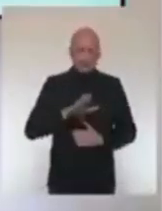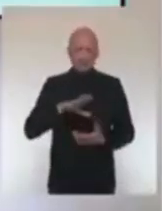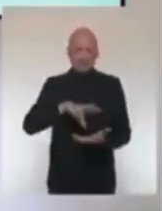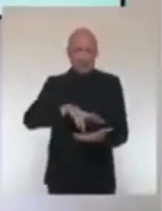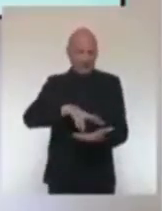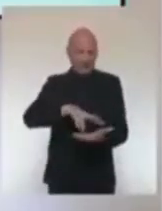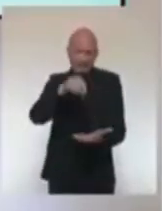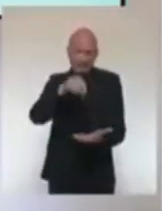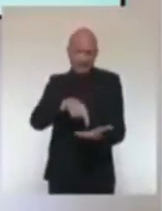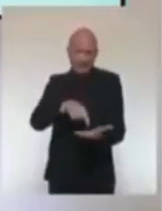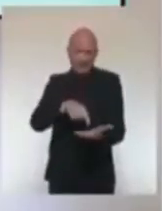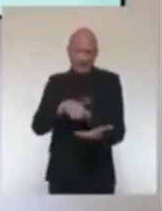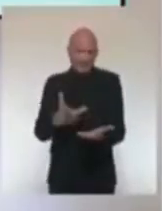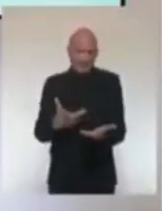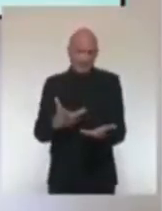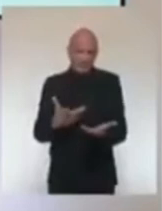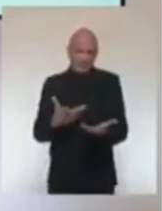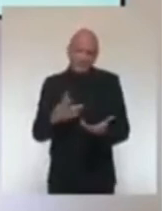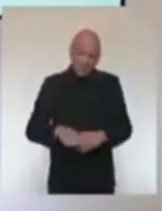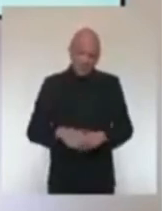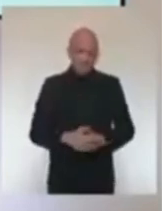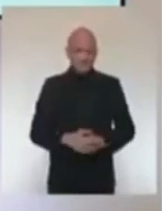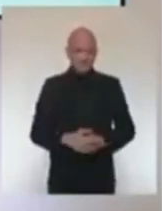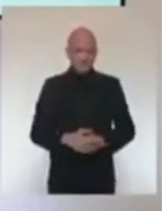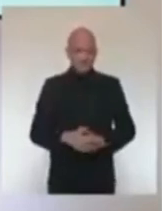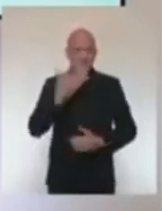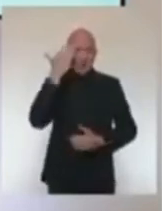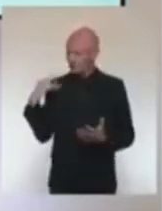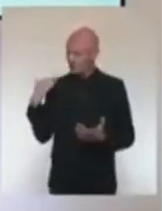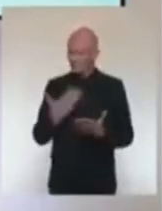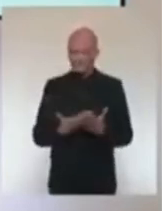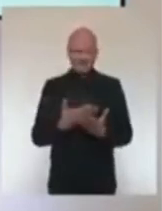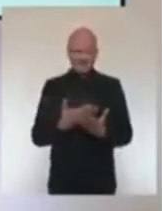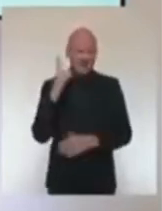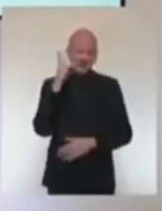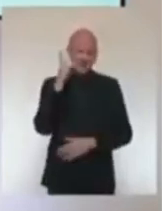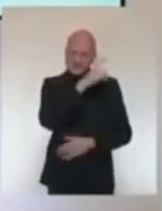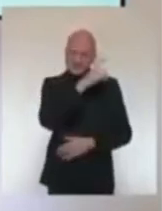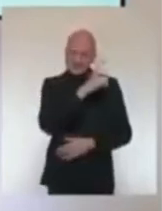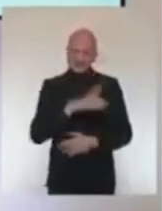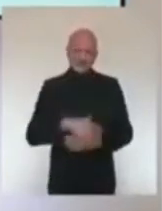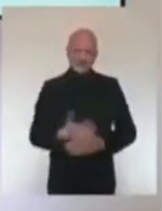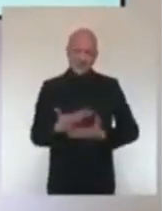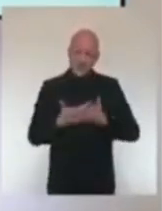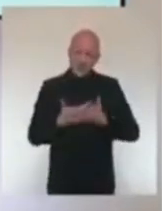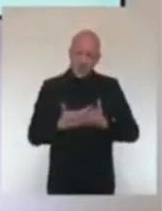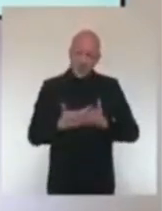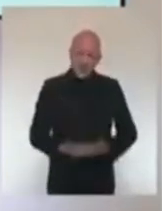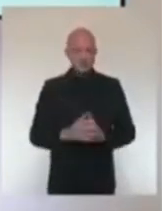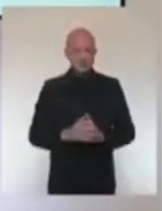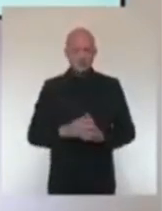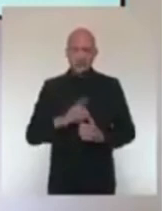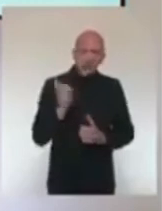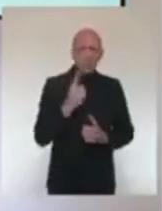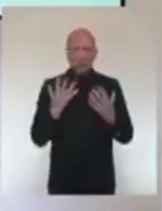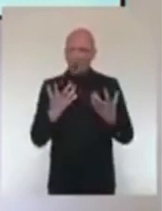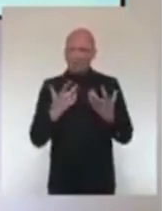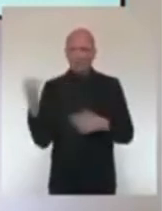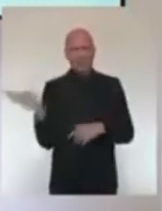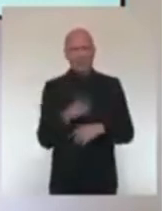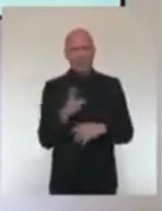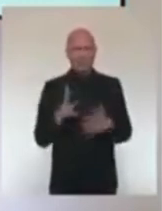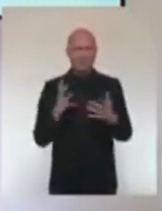a traversées ces dernières semaines et je sais combien tout le monde souhaite pouvoir reprendre une vie un peu plus normale, mais nous voulons à tout